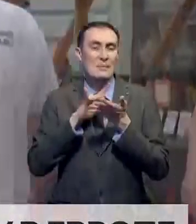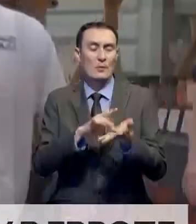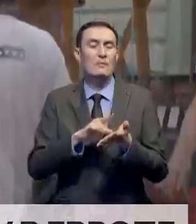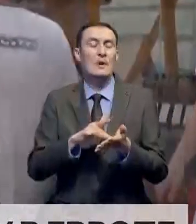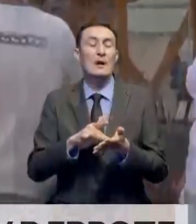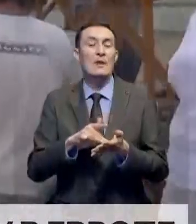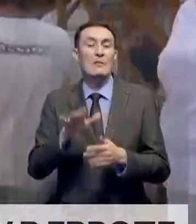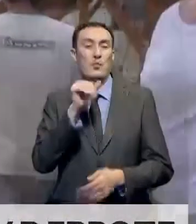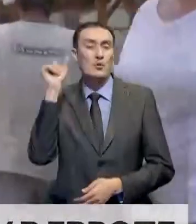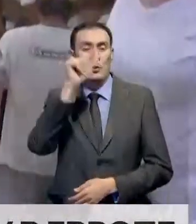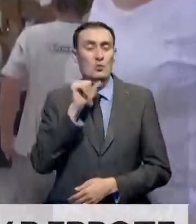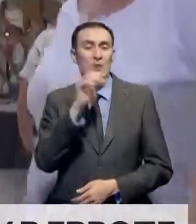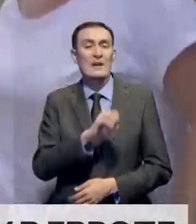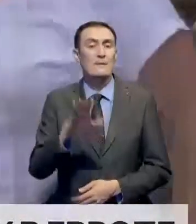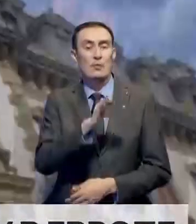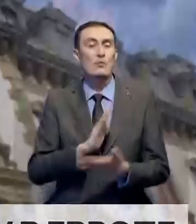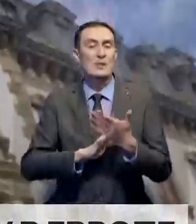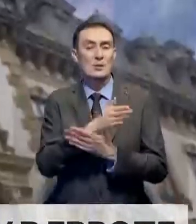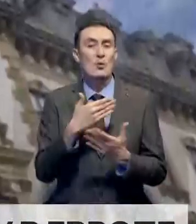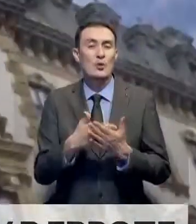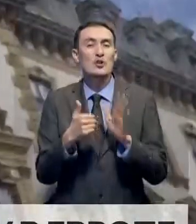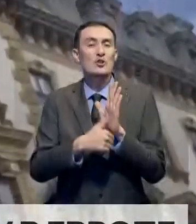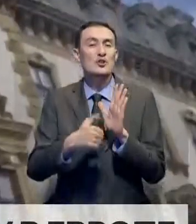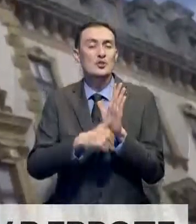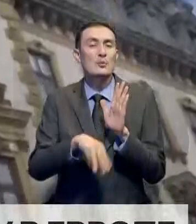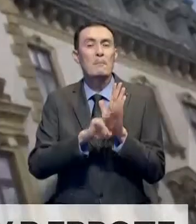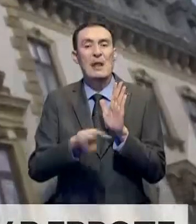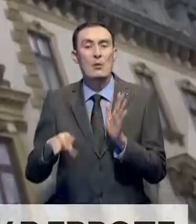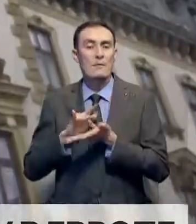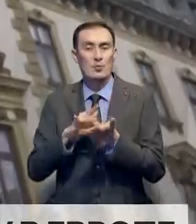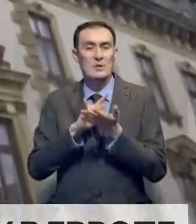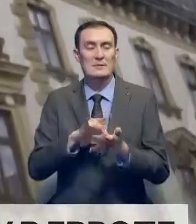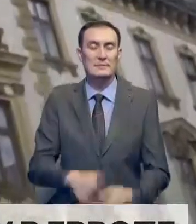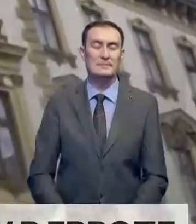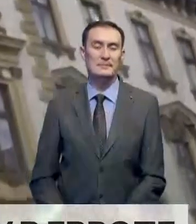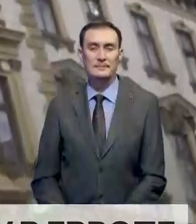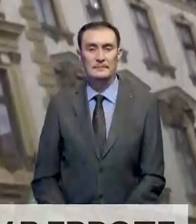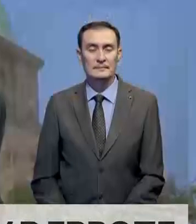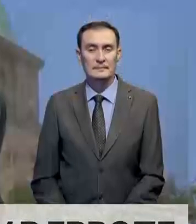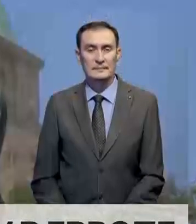планеты. В прошлом году европейские страны посетили около 600 миллионов туристов.